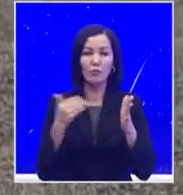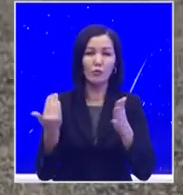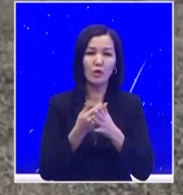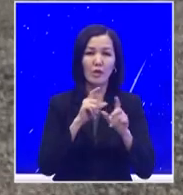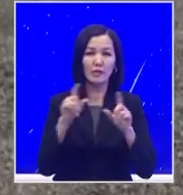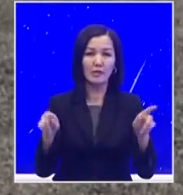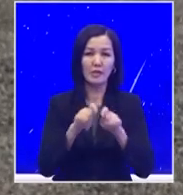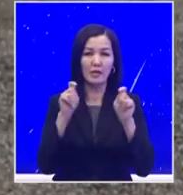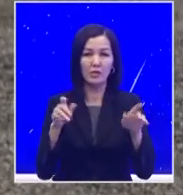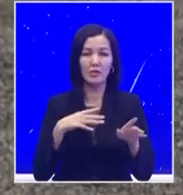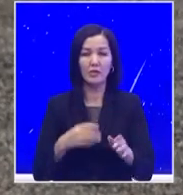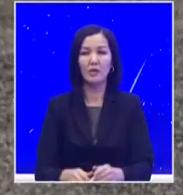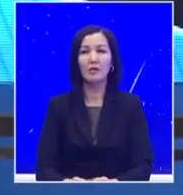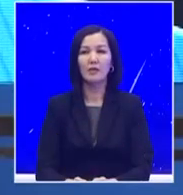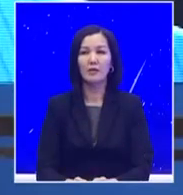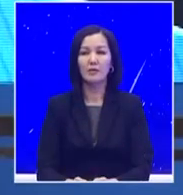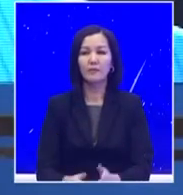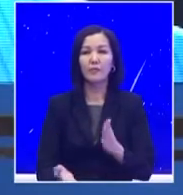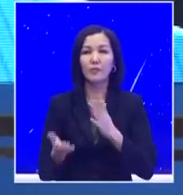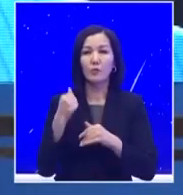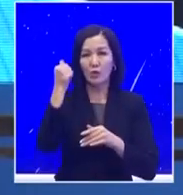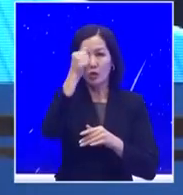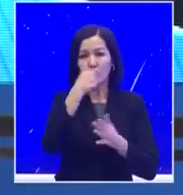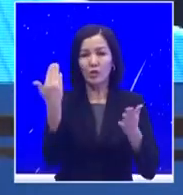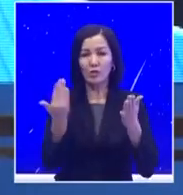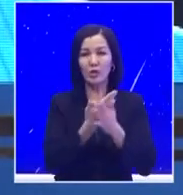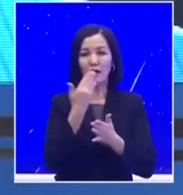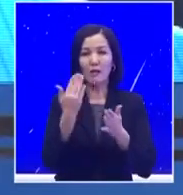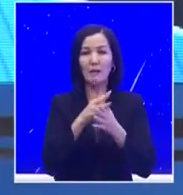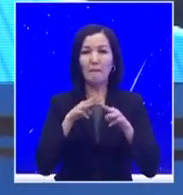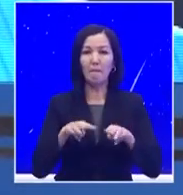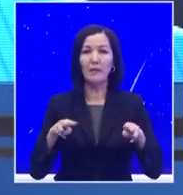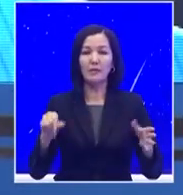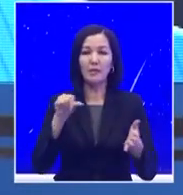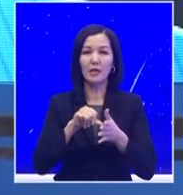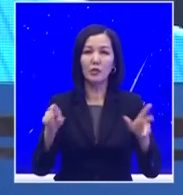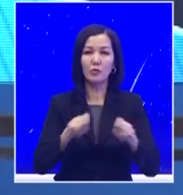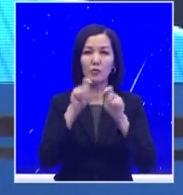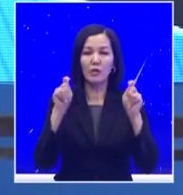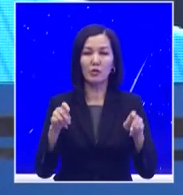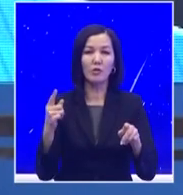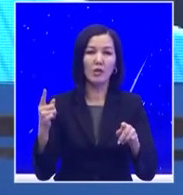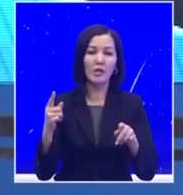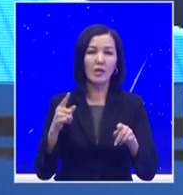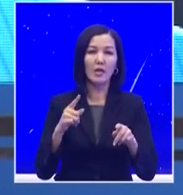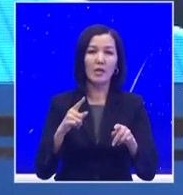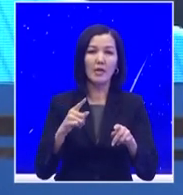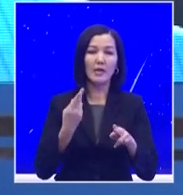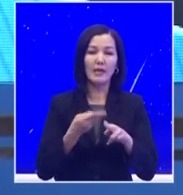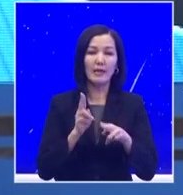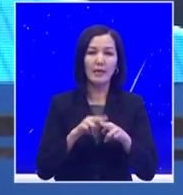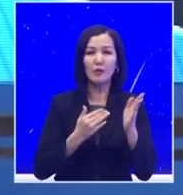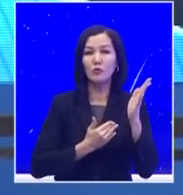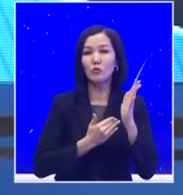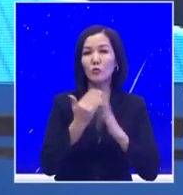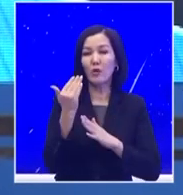іске қосылған. Өткен жылғы жаңалығымыз тағы сол министрдің қатысуымен ашылған аудандағы ең бір қазіргі облыстағы деңгейдегі